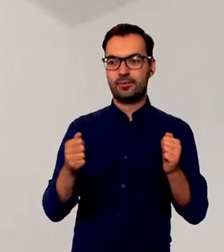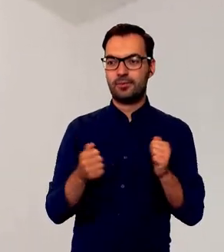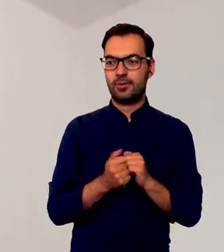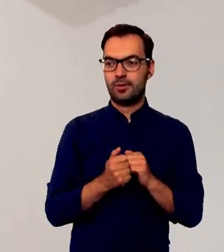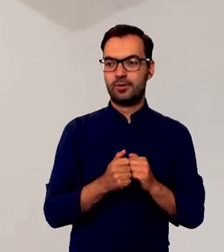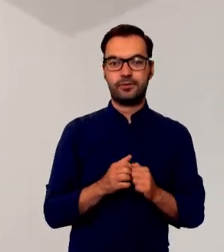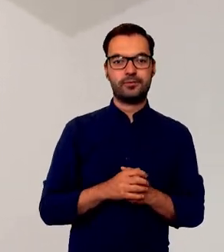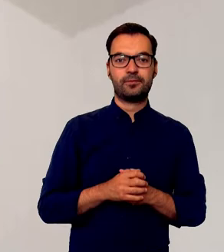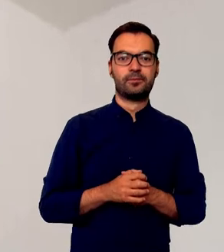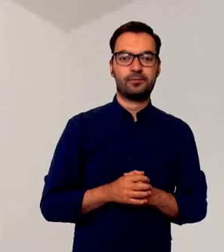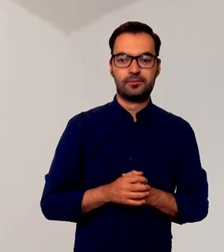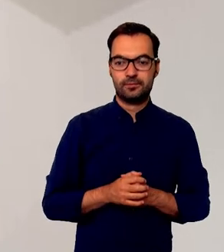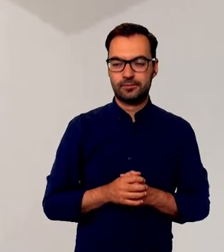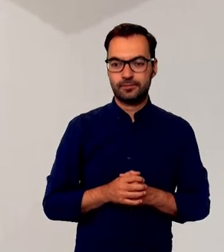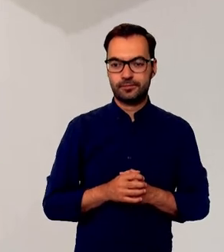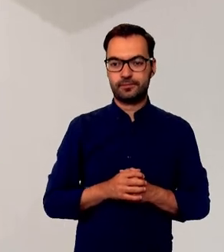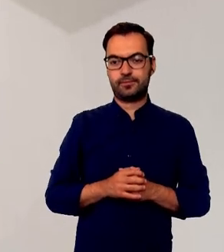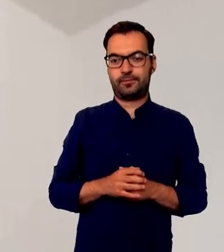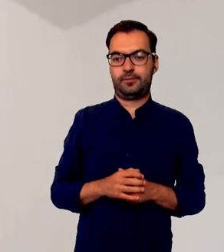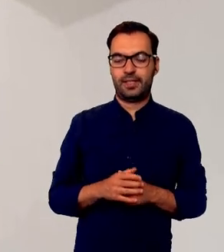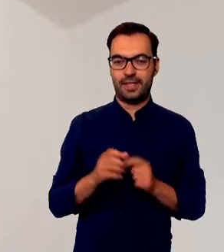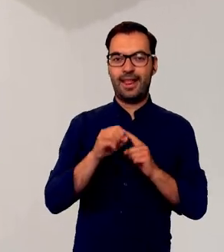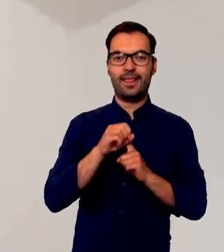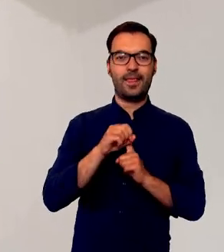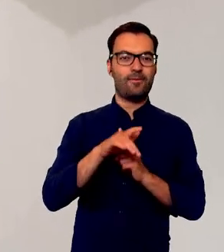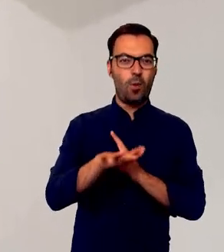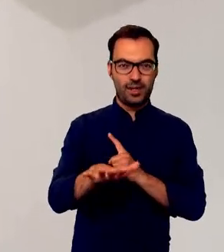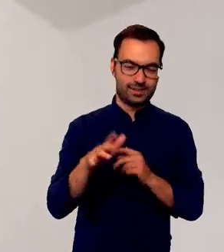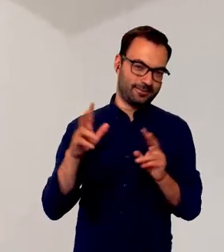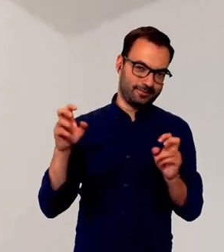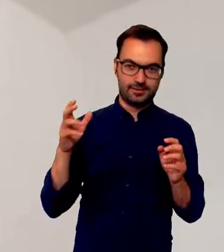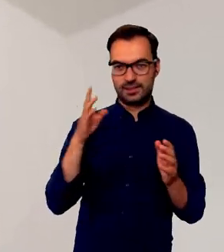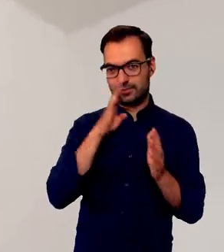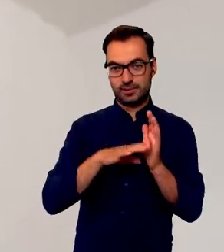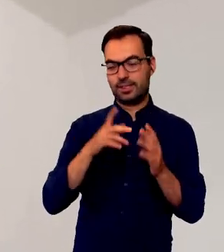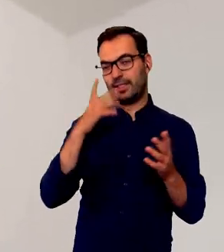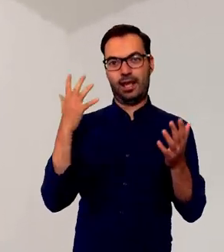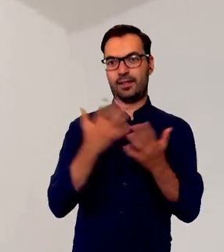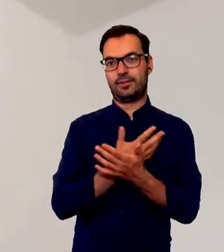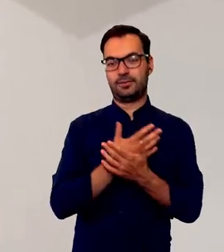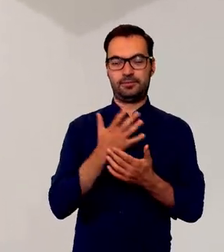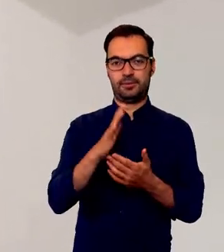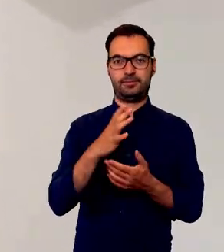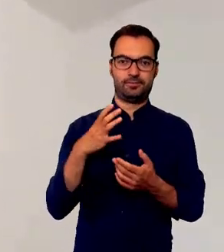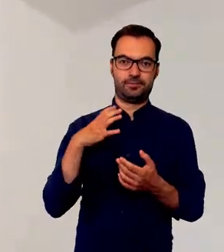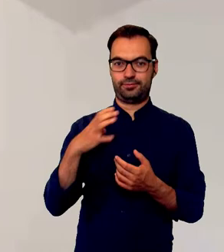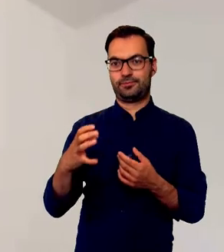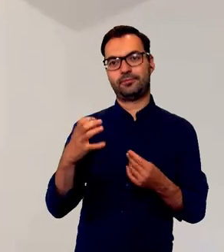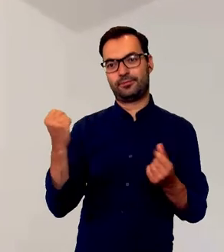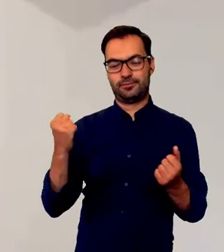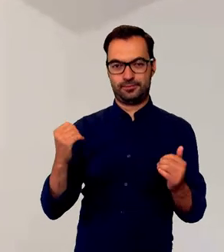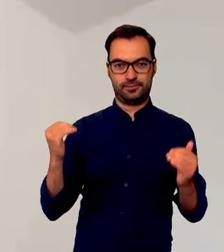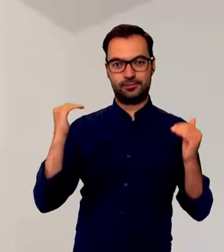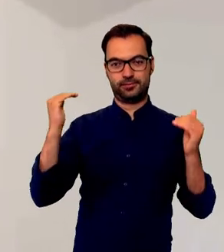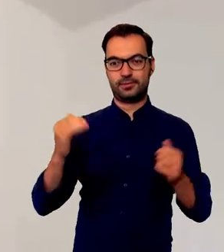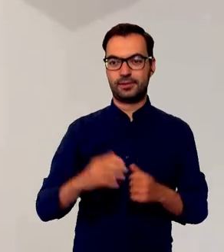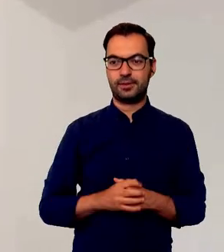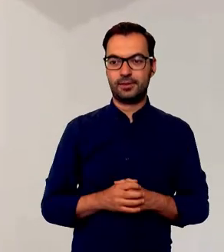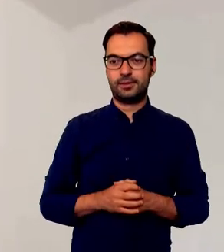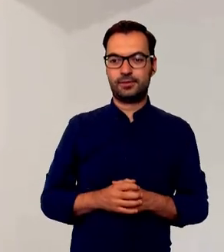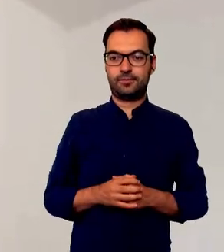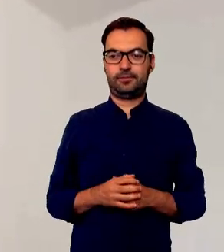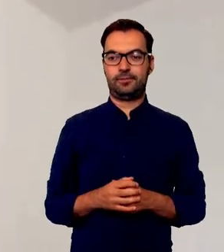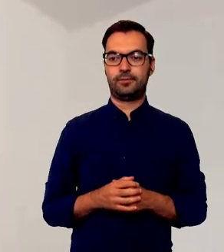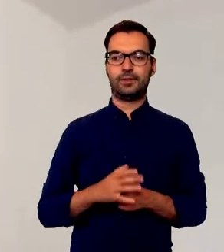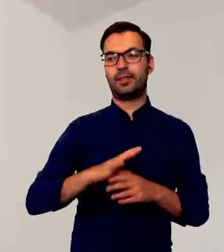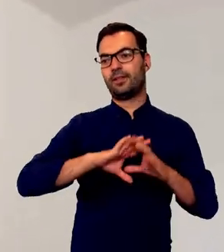czy będąc takimi zwyczajnymi influencerkami, raptem okazuje się, że wiodą cudowne, fantastyczne